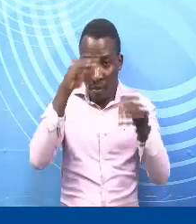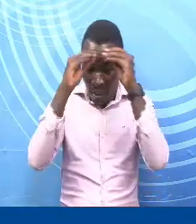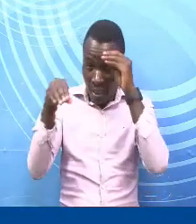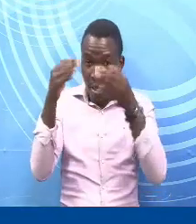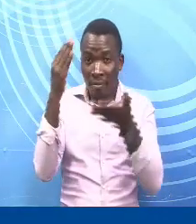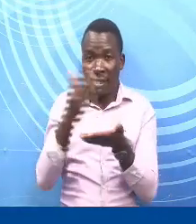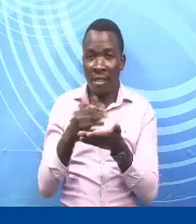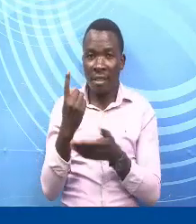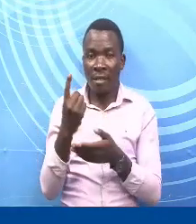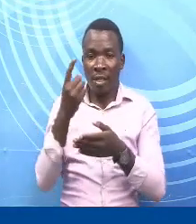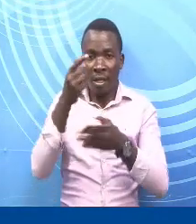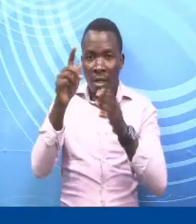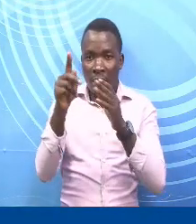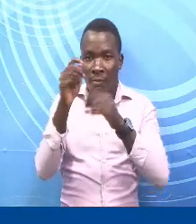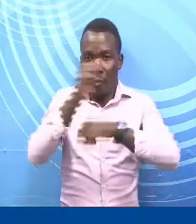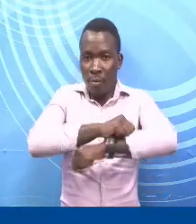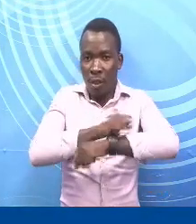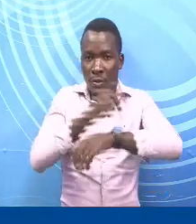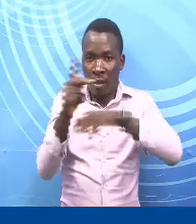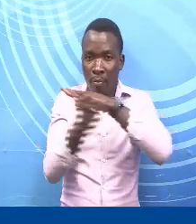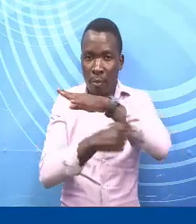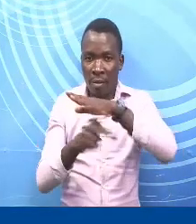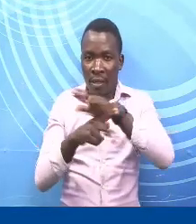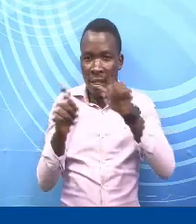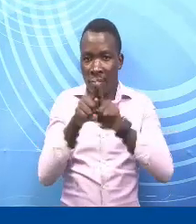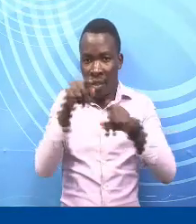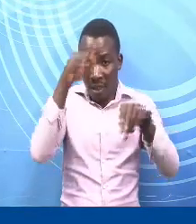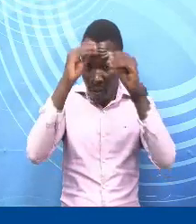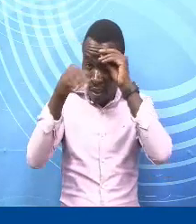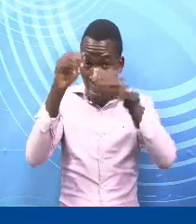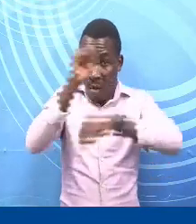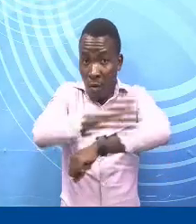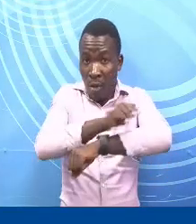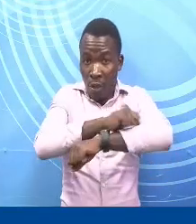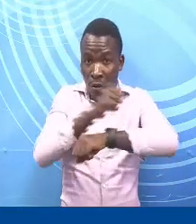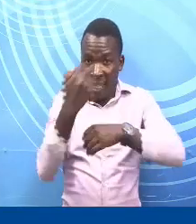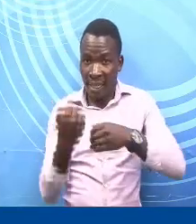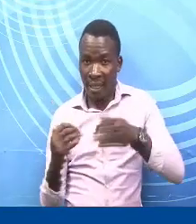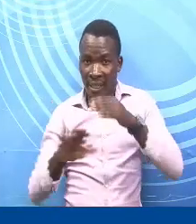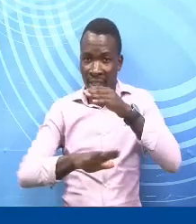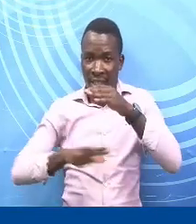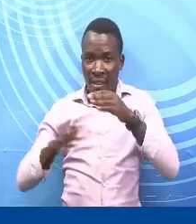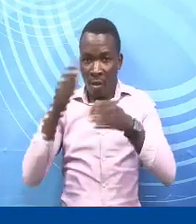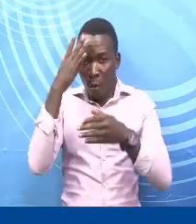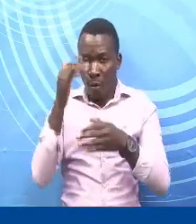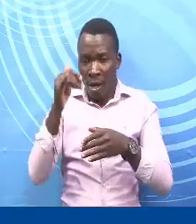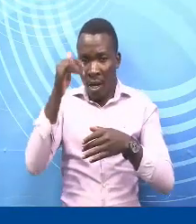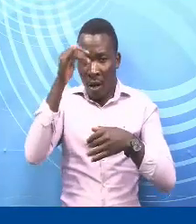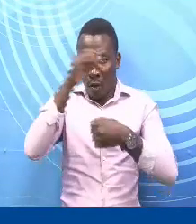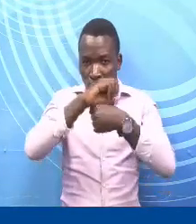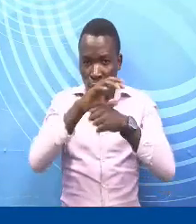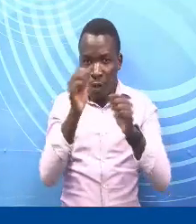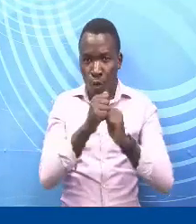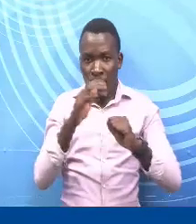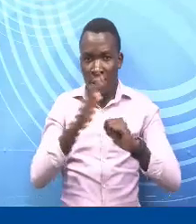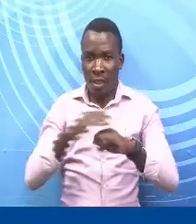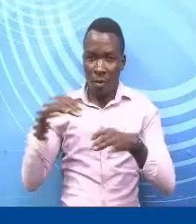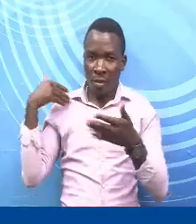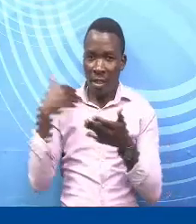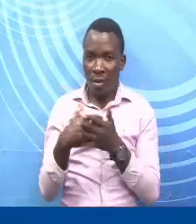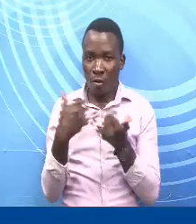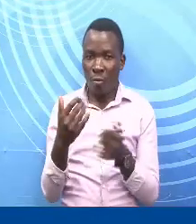cy'amashuri abanza ndetse n'abiga mu mashuri y'inshuke baramaze batiga kubera icyorezo cya COVID-19 kugeza kuri ubu